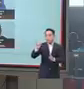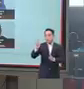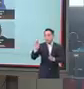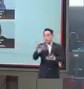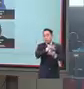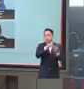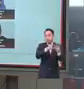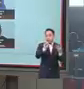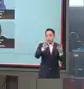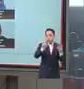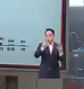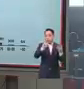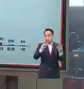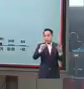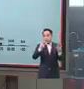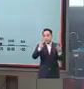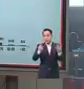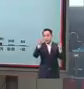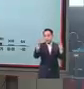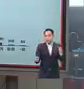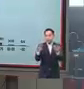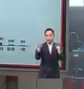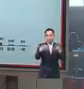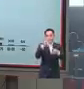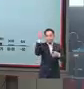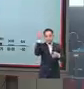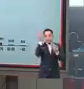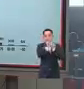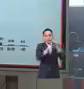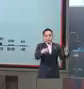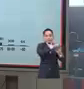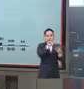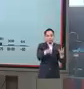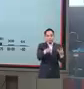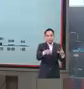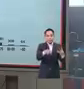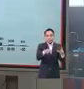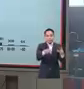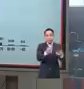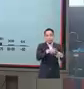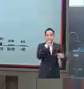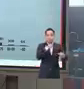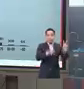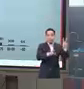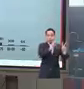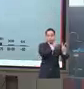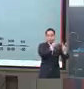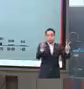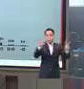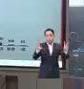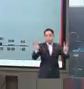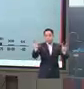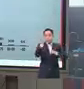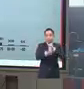dan Sulaiman bakal seorang calon bebas begitu juga sama di sini kita lihat mereka yang berumur 21 hingga 39